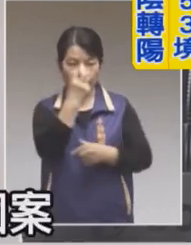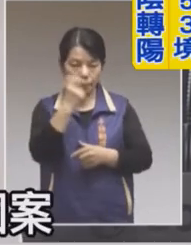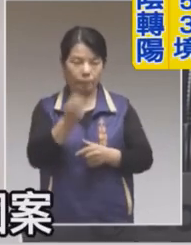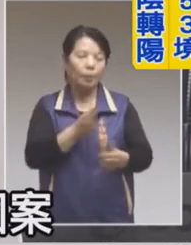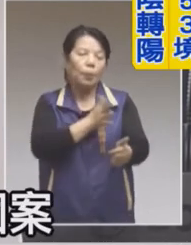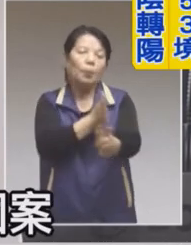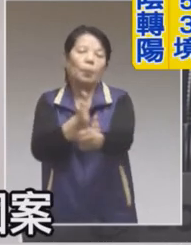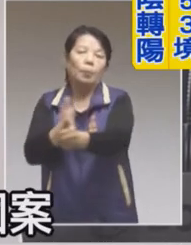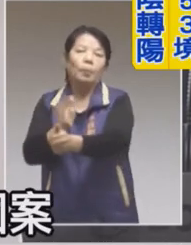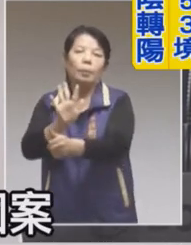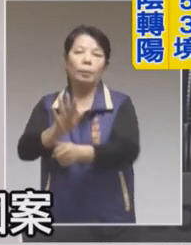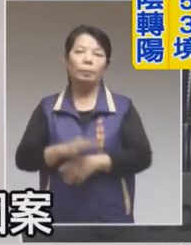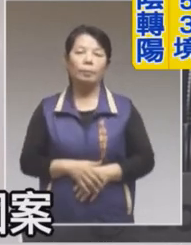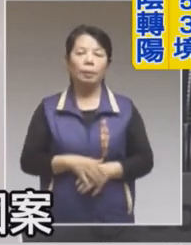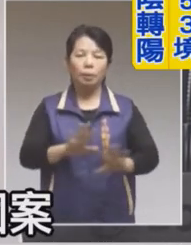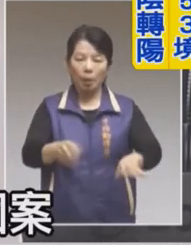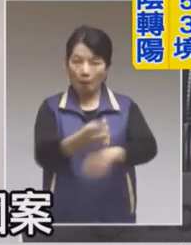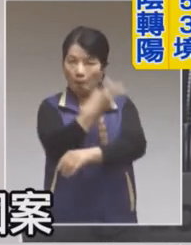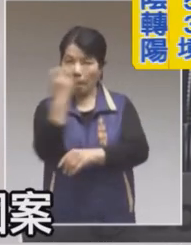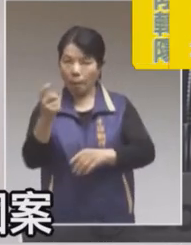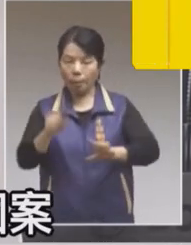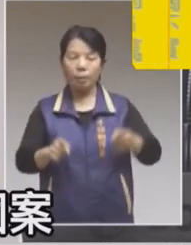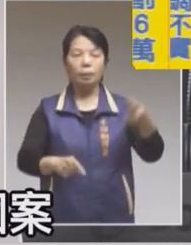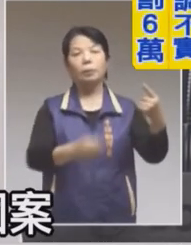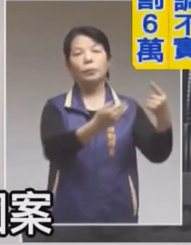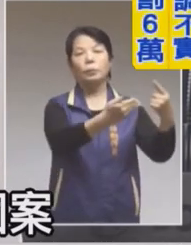调，那进而发现